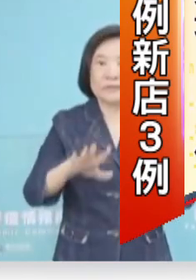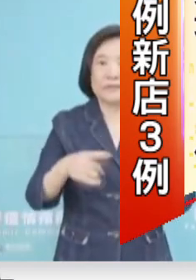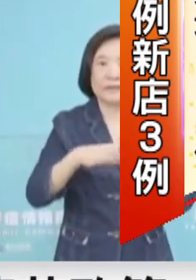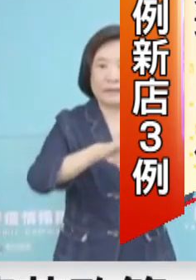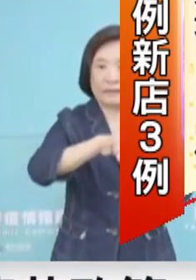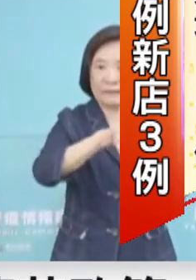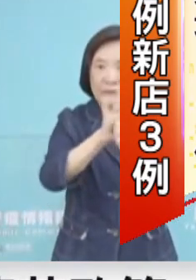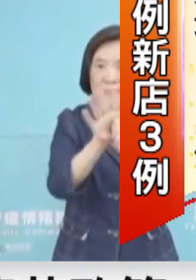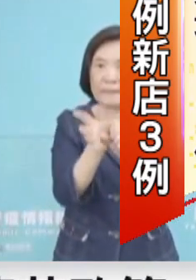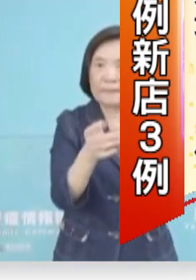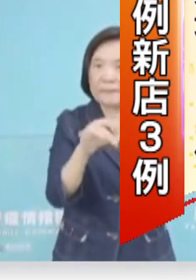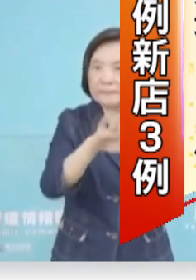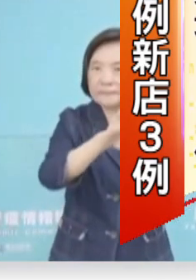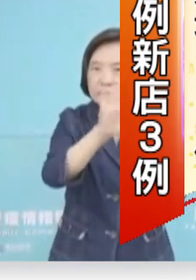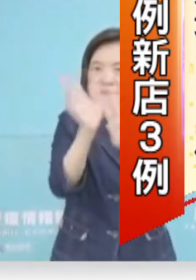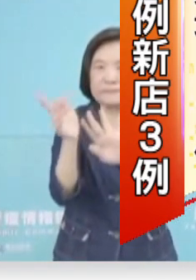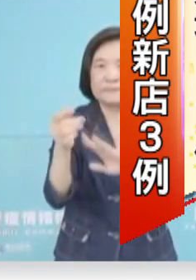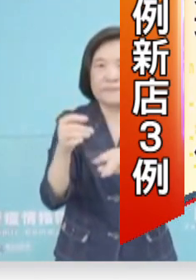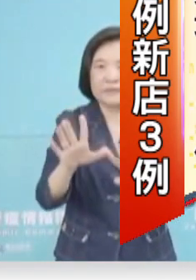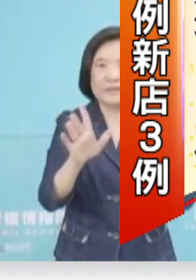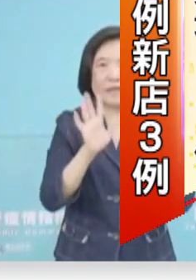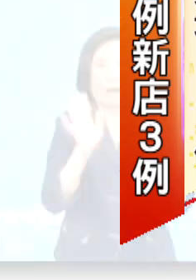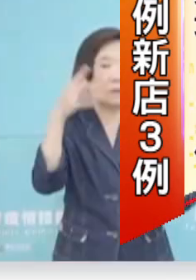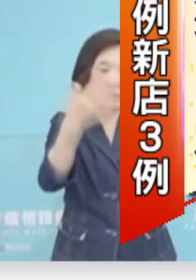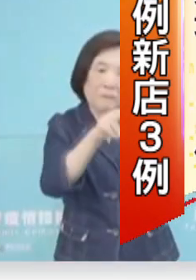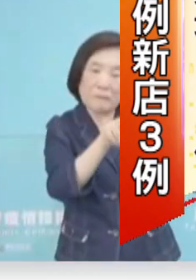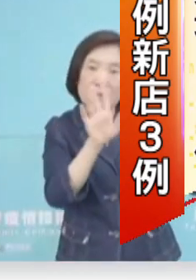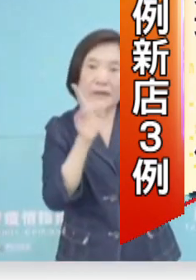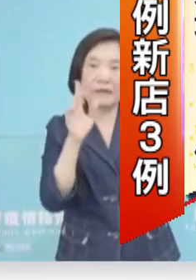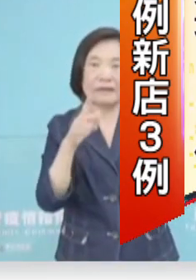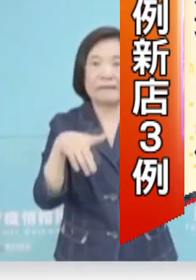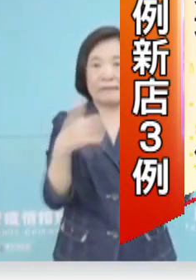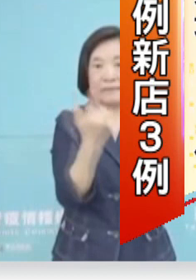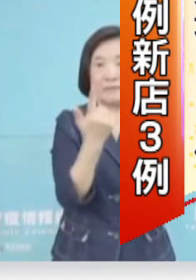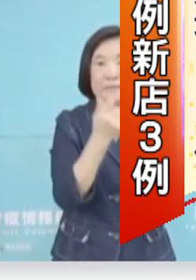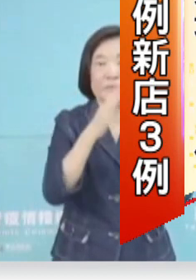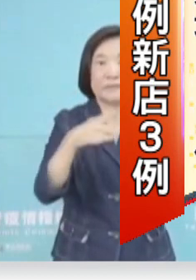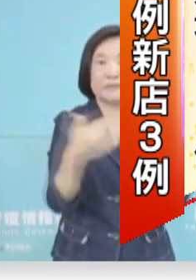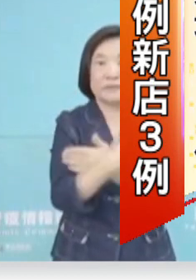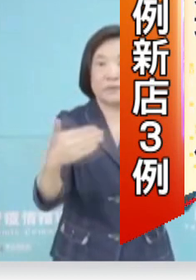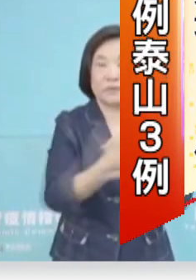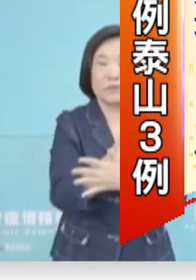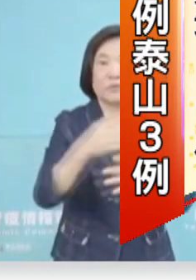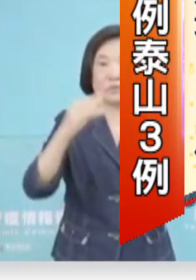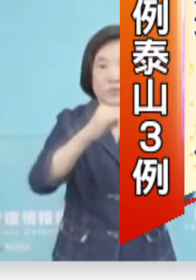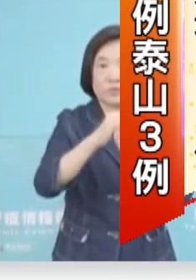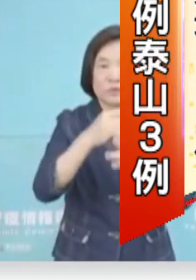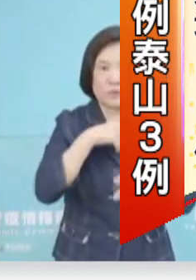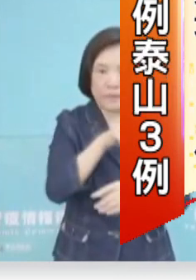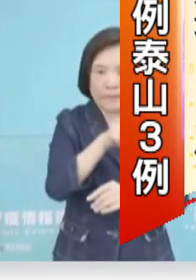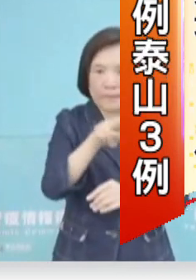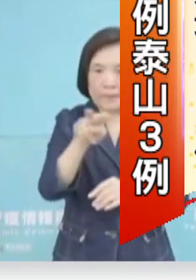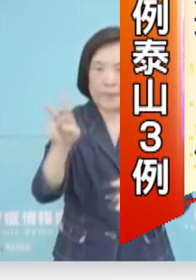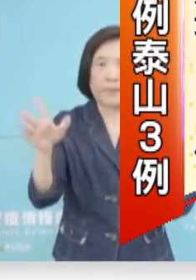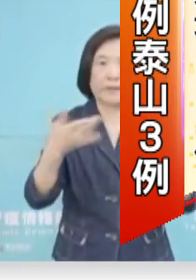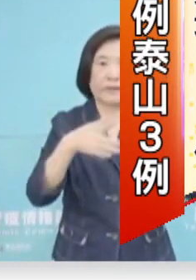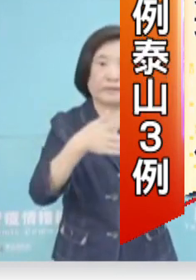整个疫情应该叫战况焦灼了。台北市的交通局有在监控整个台北市的车流